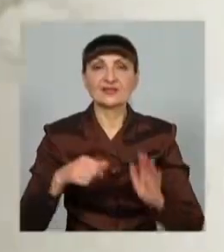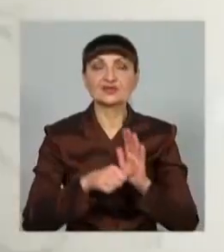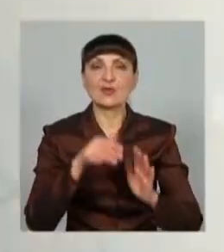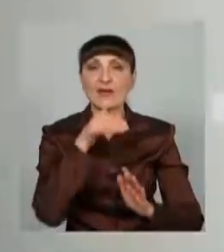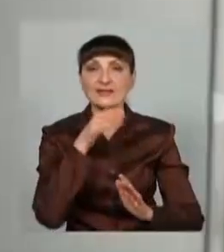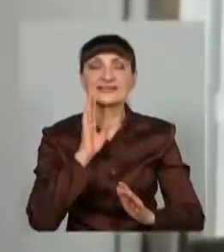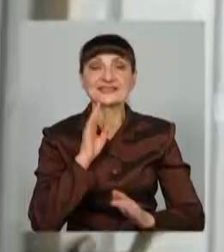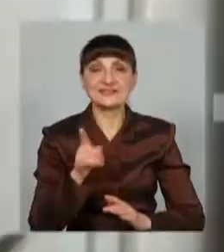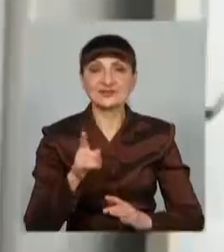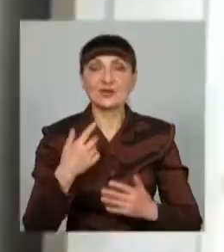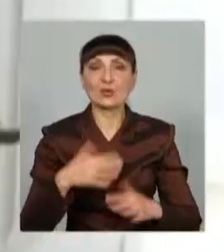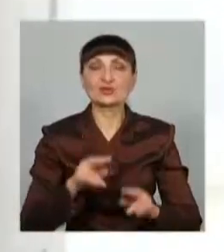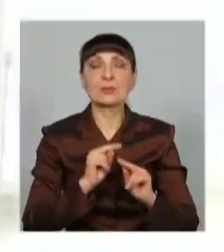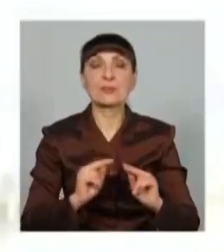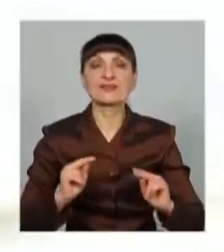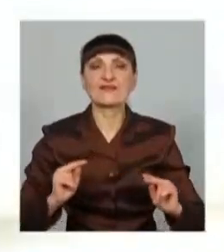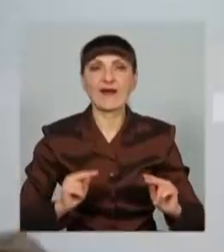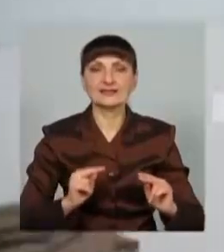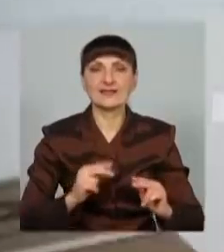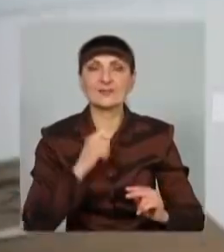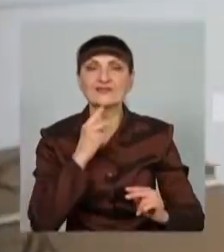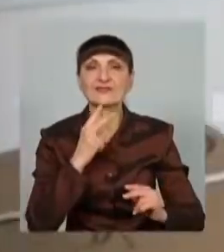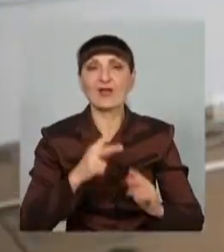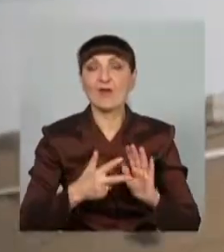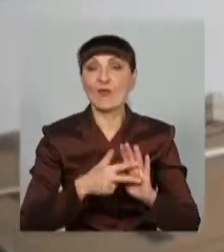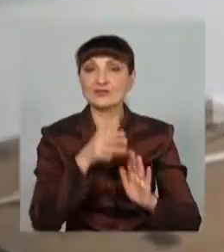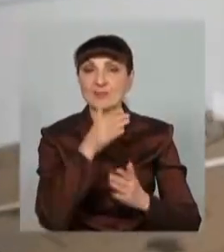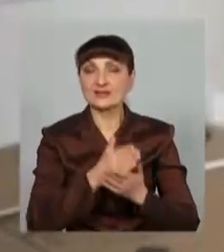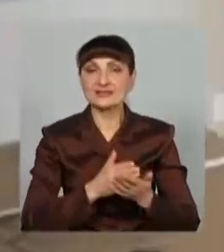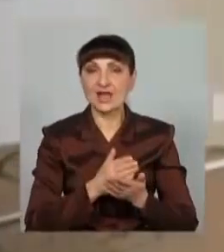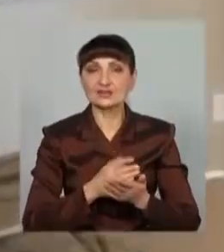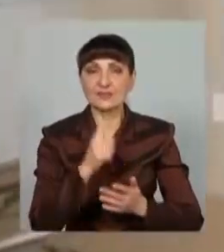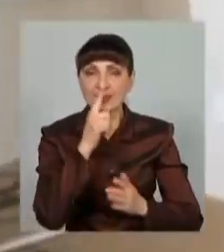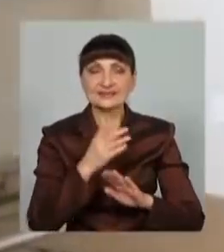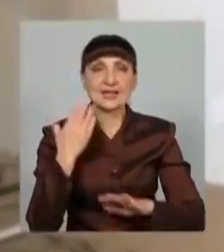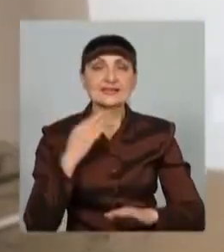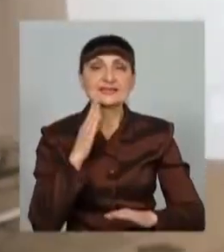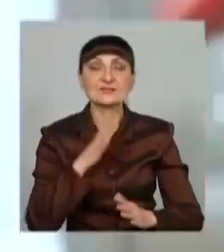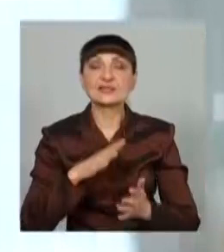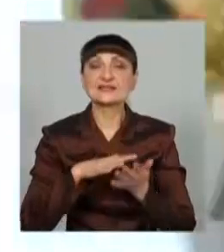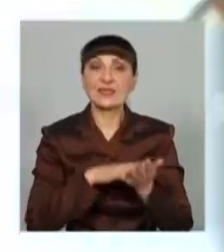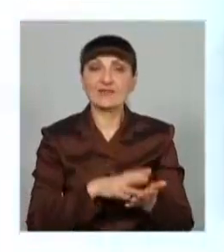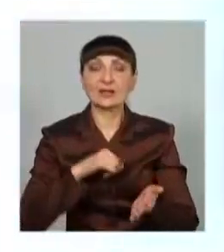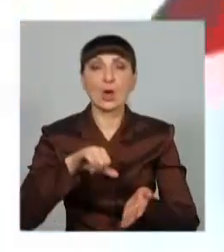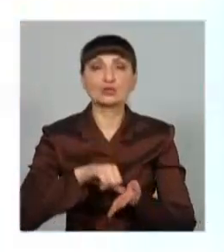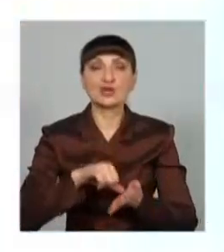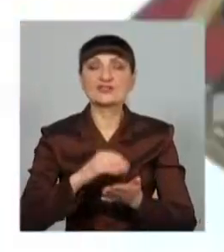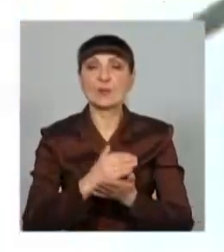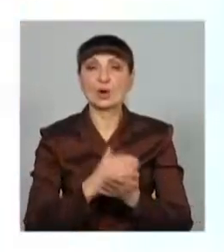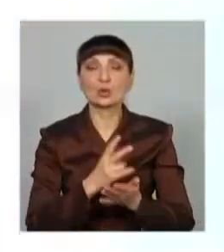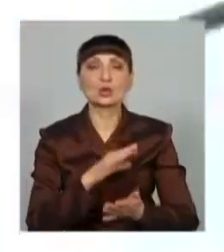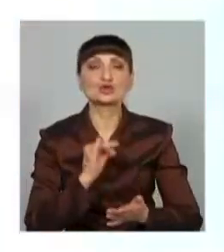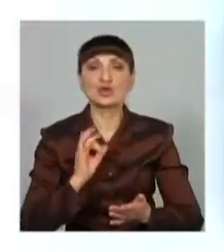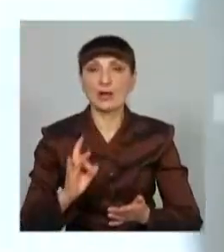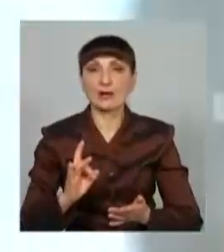26-летняя Жанир Кежаулубаева – преподаватель начальных классов с 8-летним стажем. Месяц назад девушка подала заявку для участия в программе «Нурлы